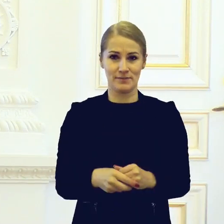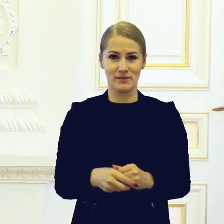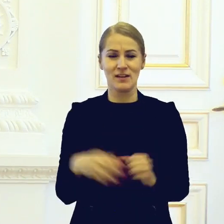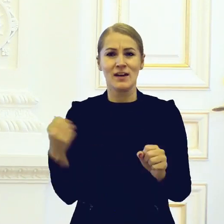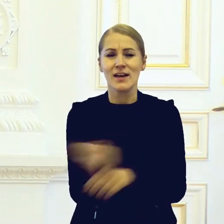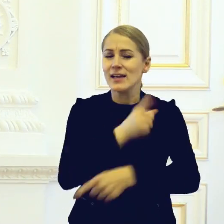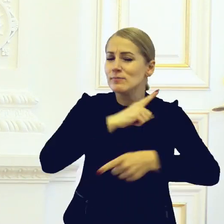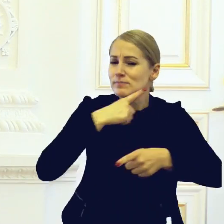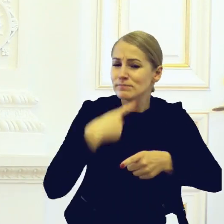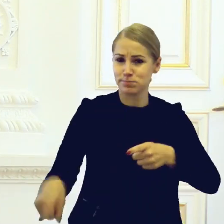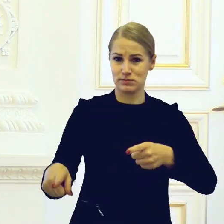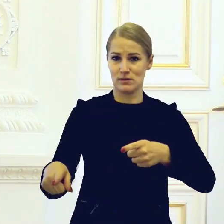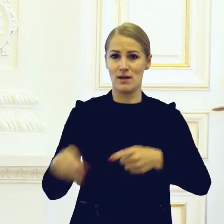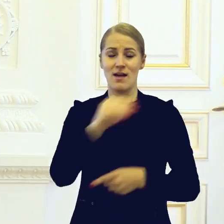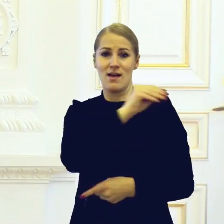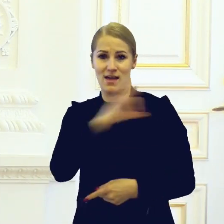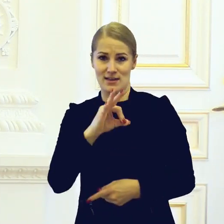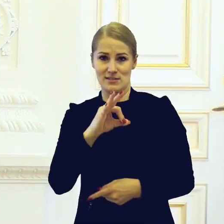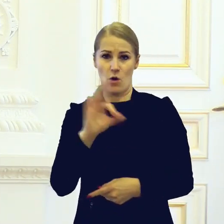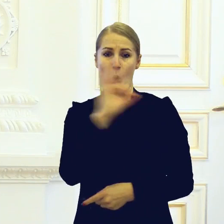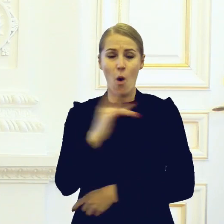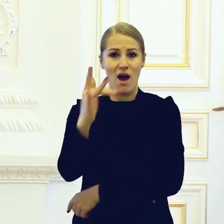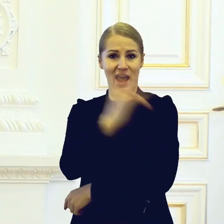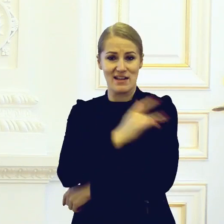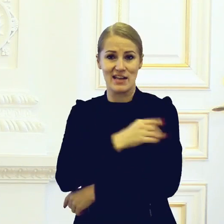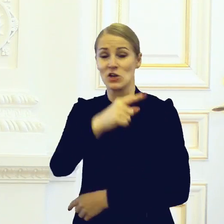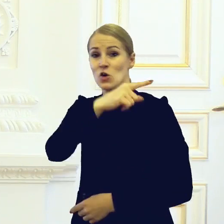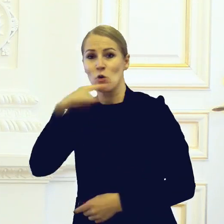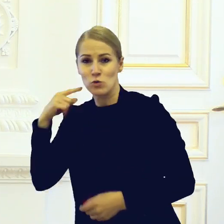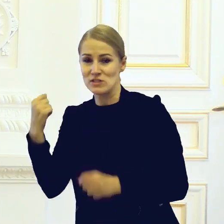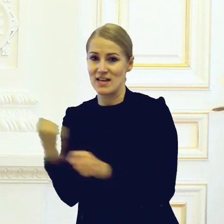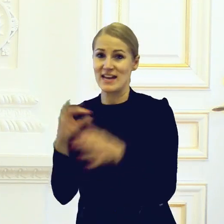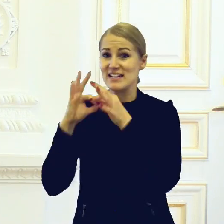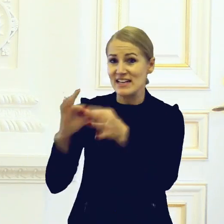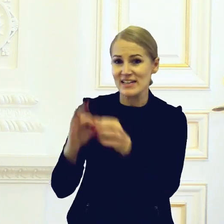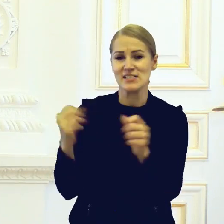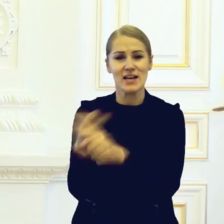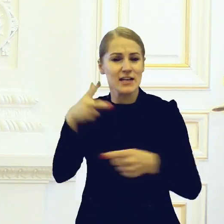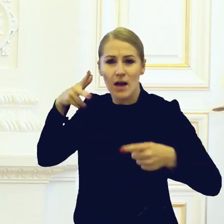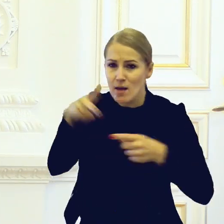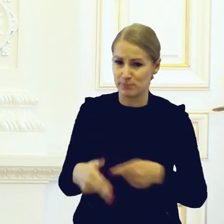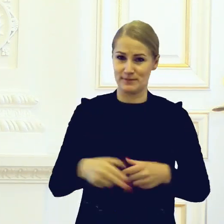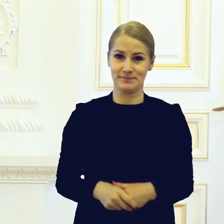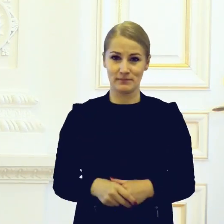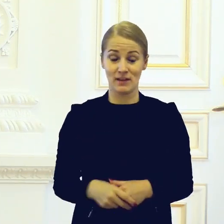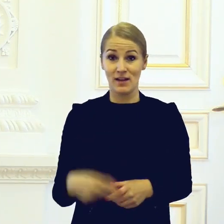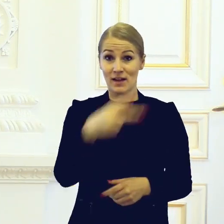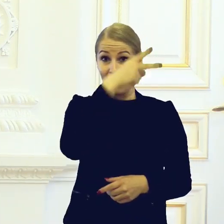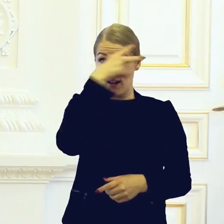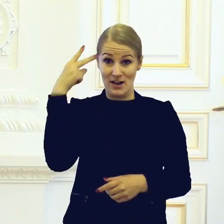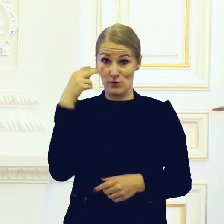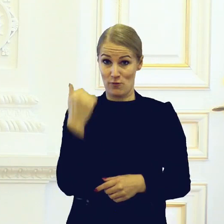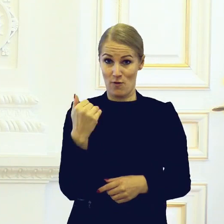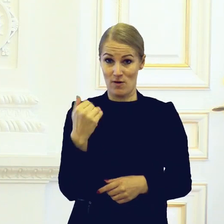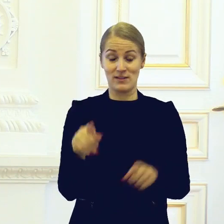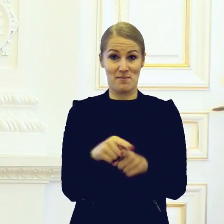Maksimaliai greitai užtikrinti ES nepriklausomybę nuo Rusijos energetinių išteklių. Lietuva, ir tai